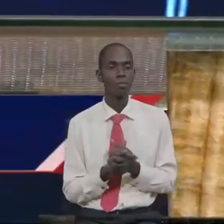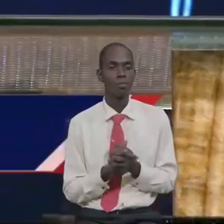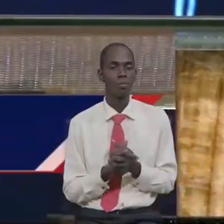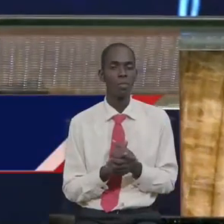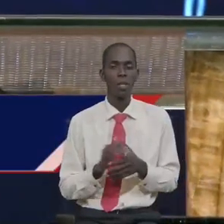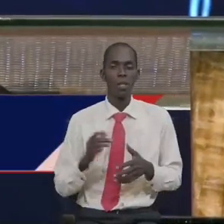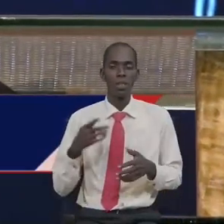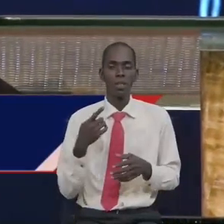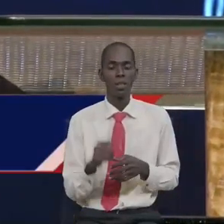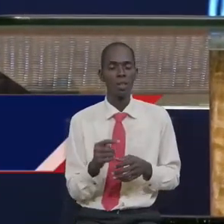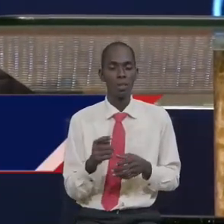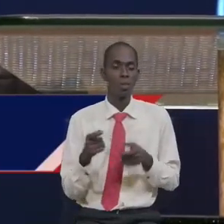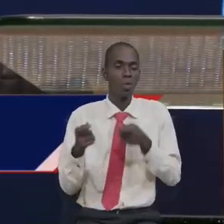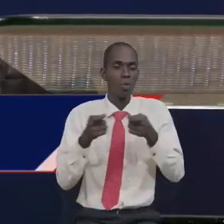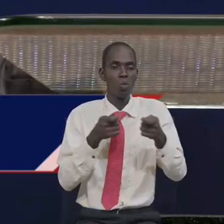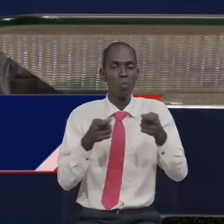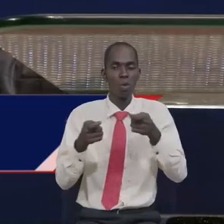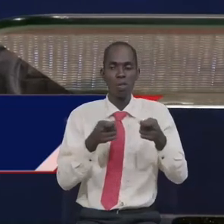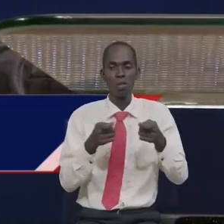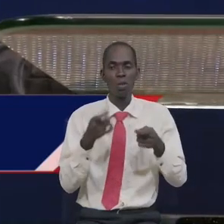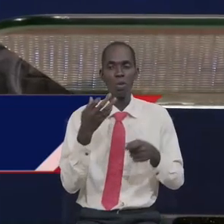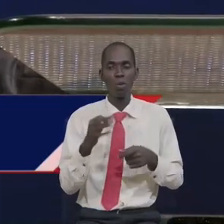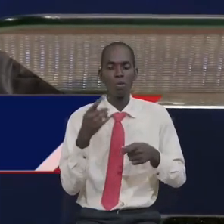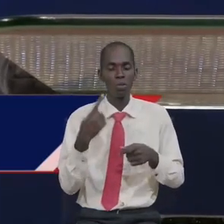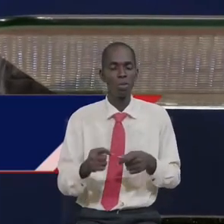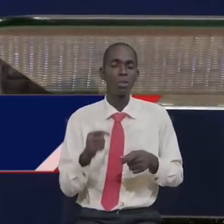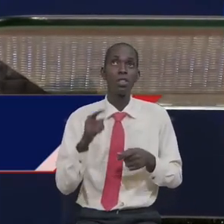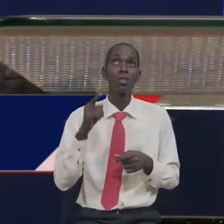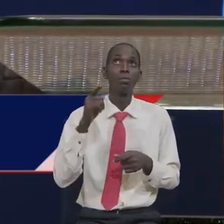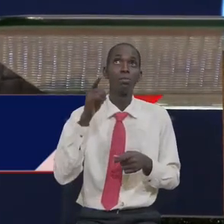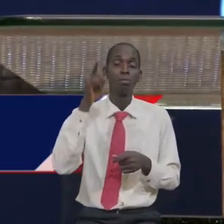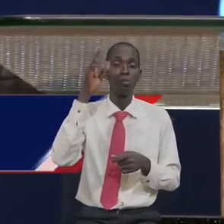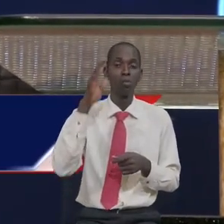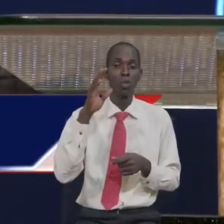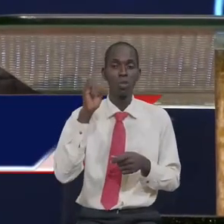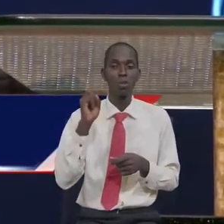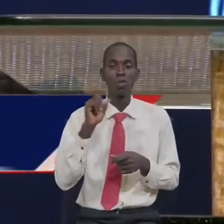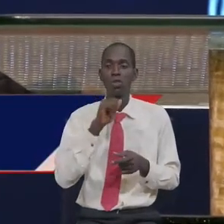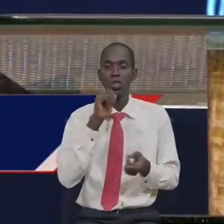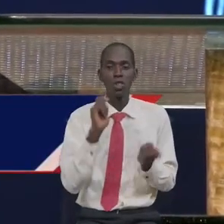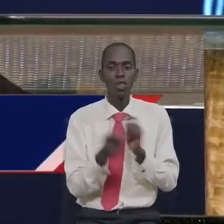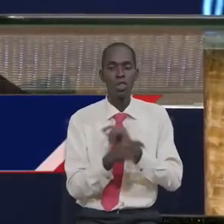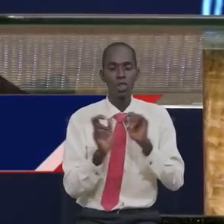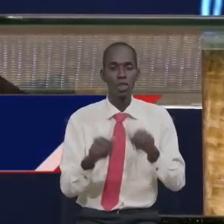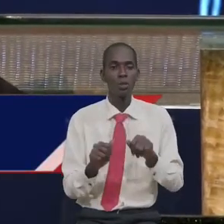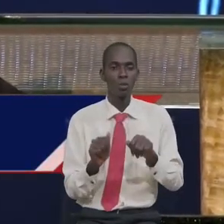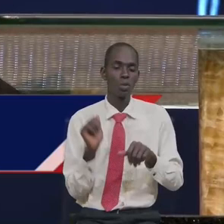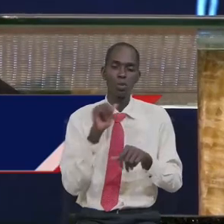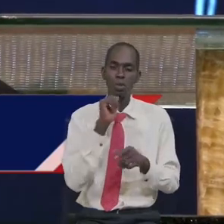troisième partie ici, on voit la domination des saints invincibles de